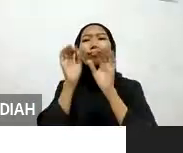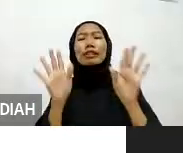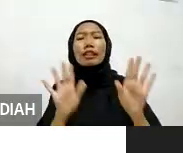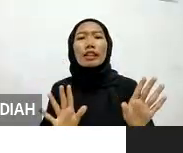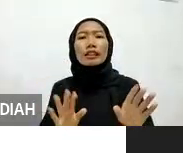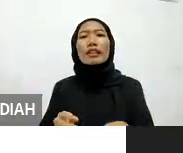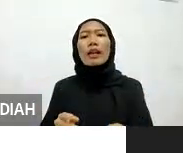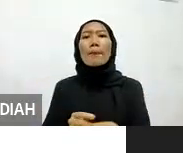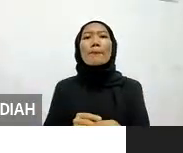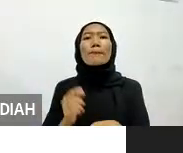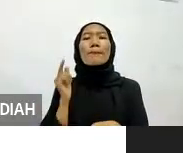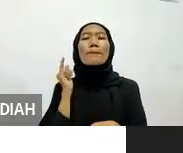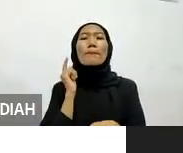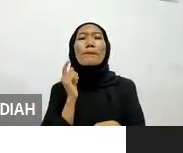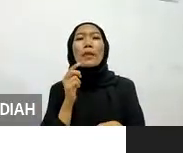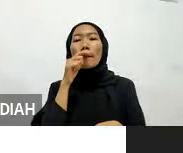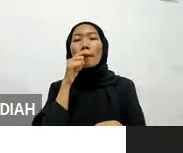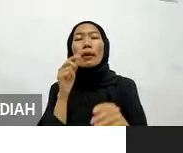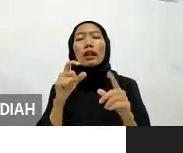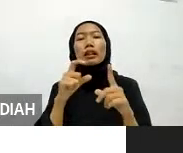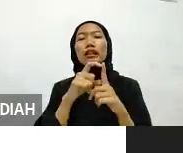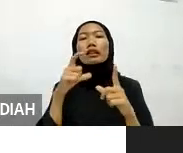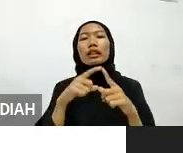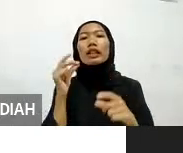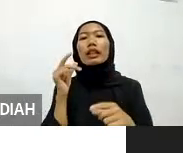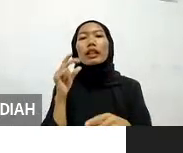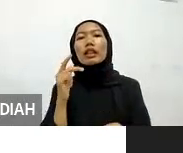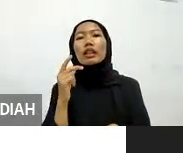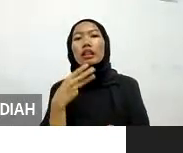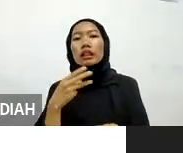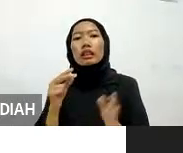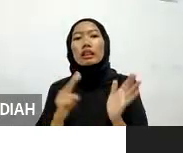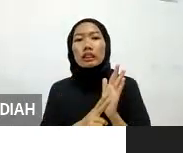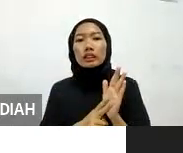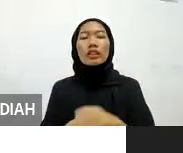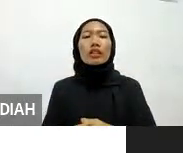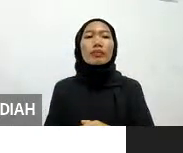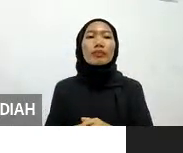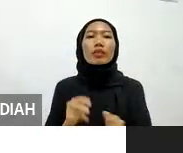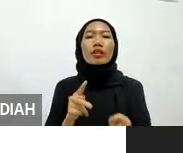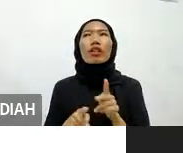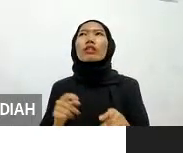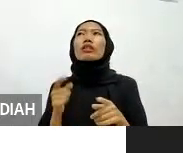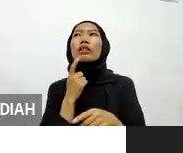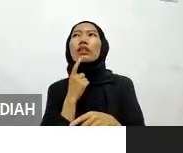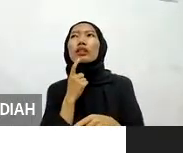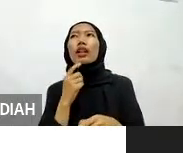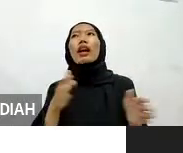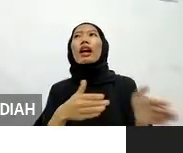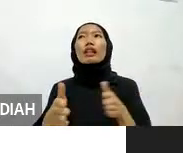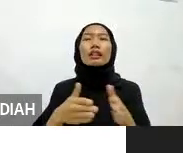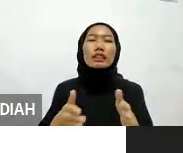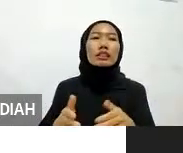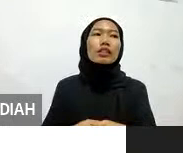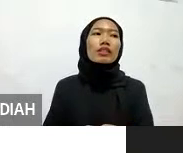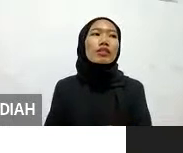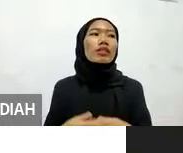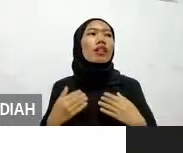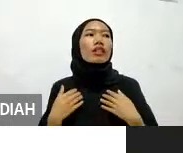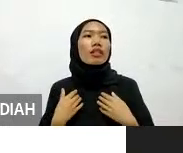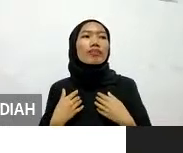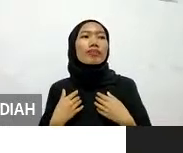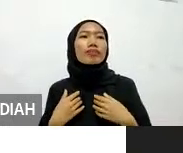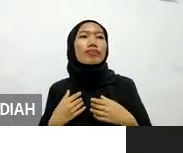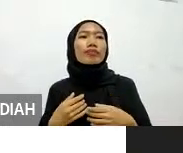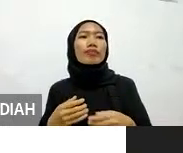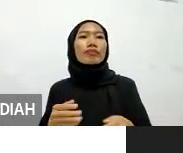multidimensional dari kalau kita bicara soal akses, baik itu dari sisi pasiennya dan terutama dari sisi providernya atau sisi organisasi dan